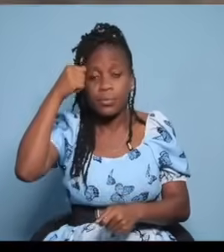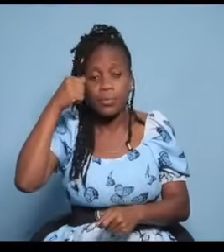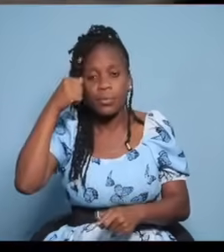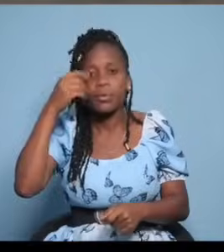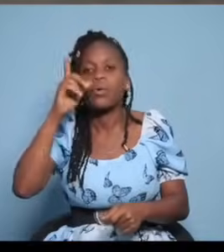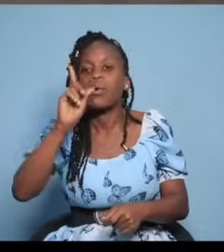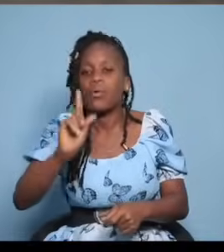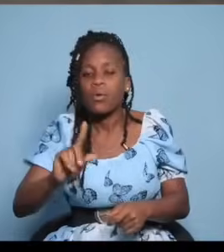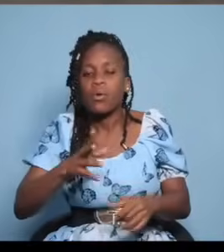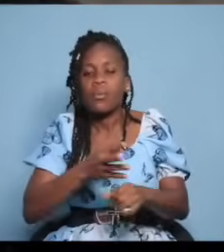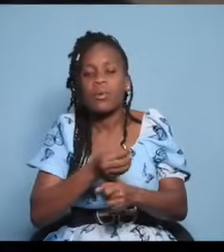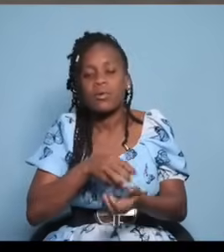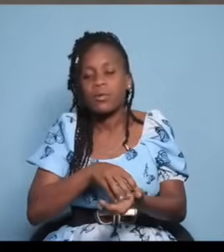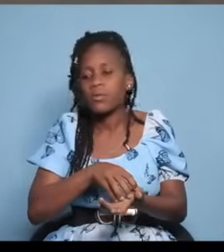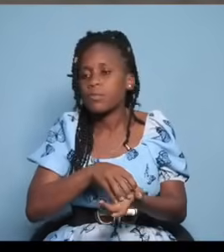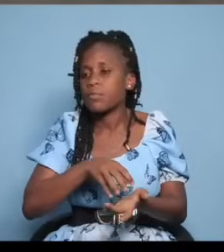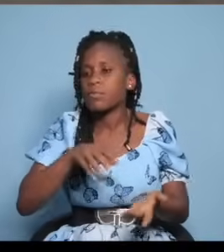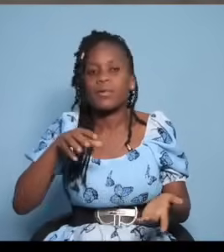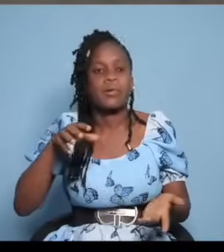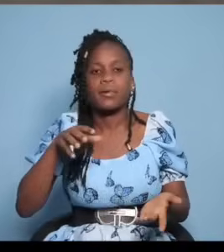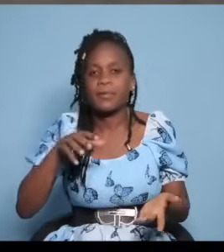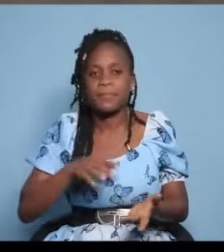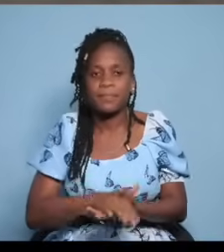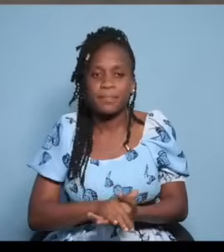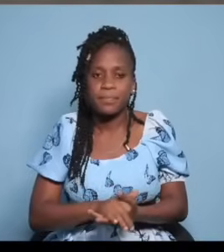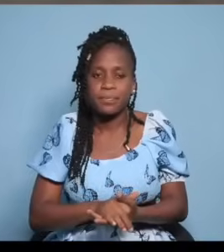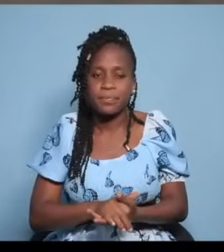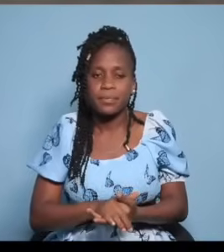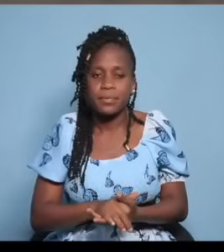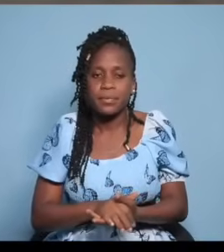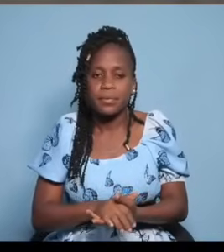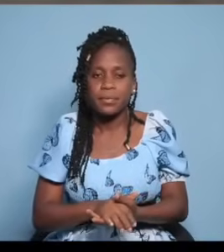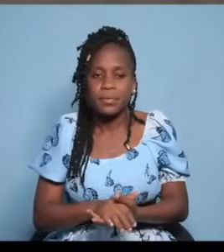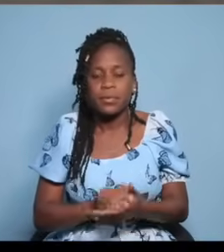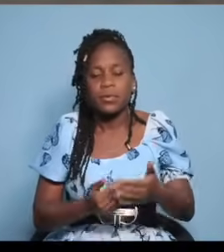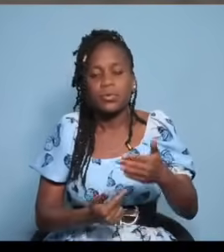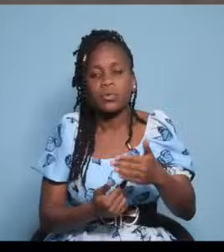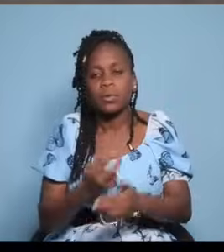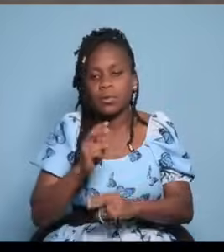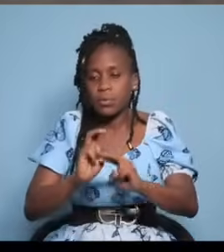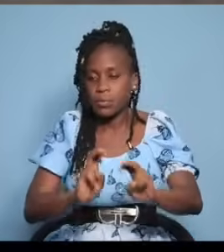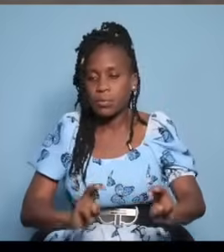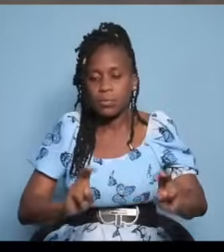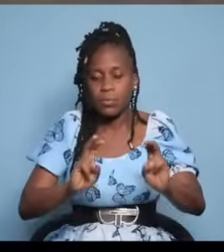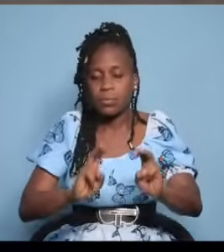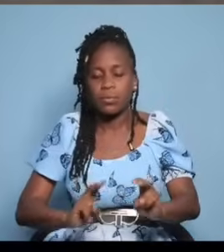kwanza kunufaika, hayo mataifa ya Marekani na vitu vingine. Kwa mujibu wa tafiti zinazosema kikao kile kilivyokuwa kinaenda.